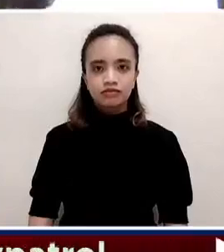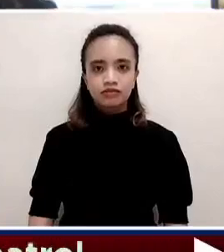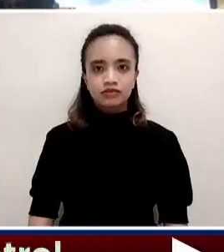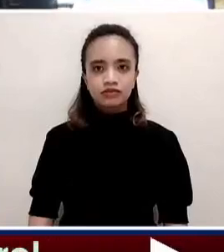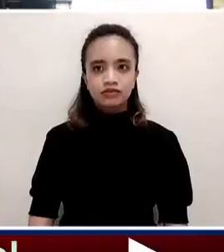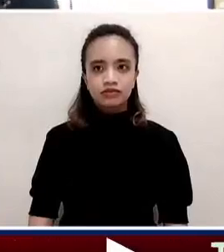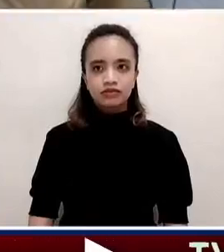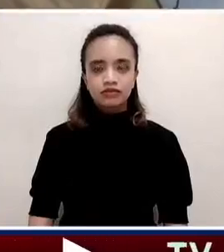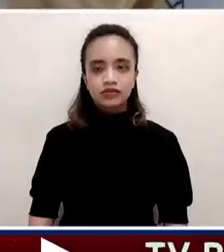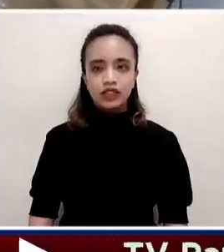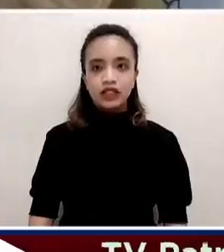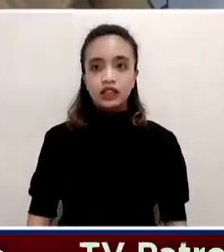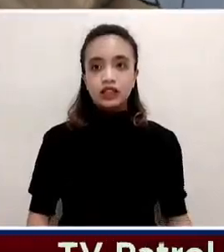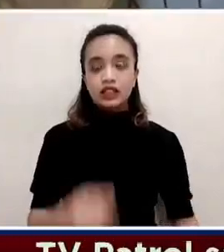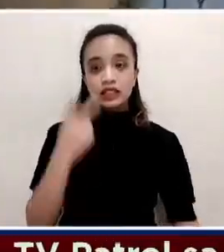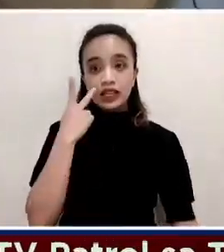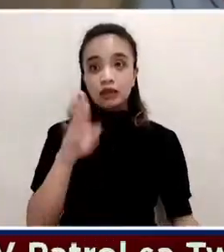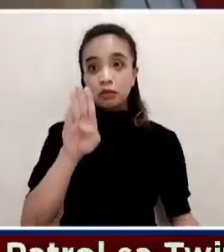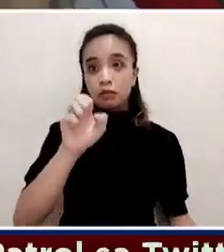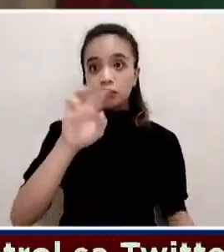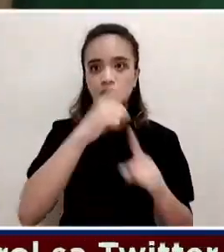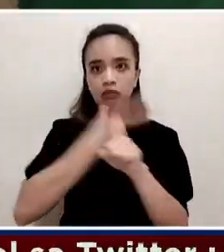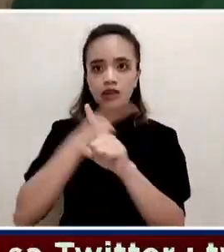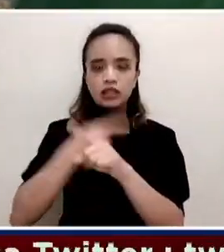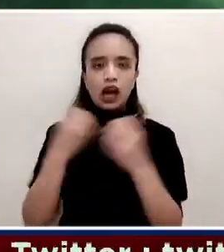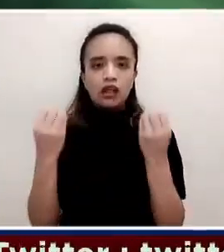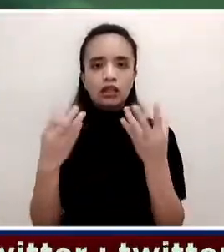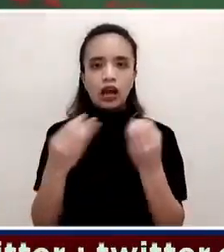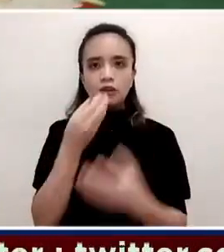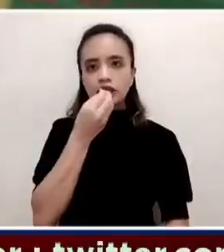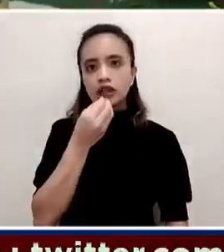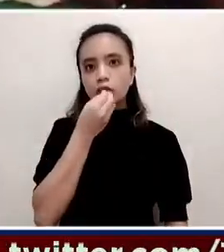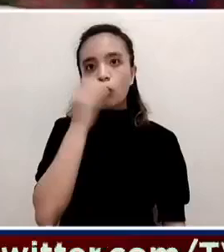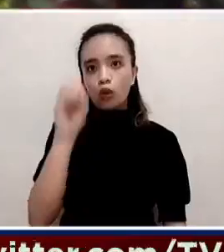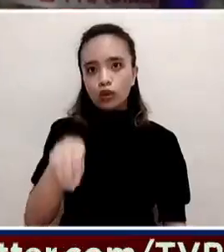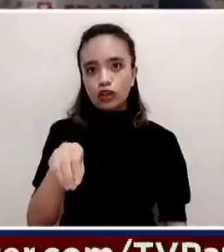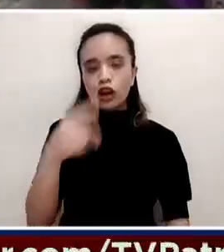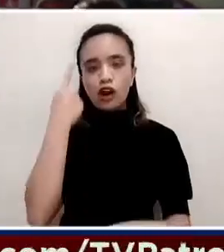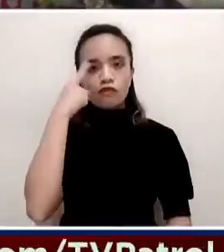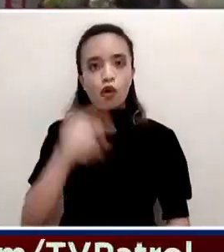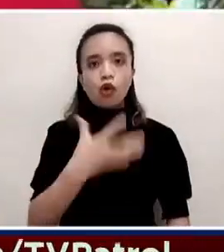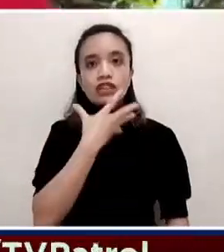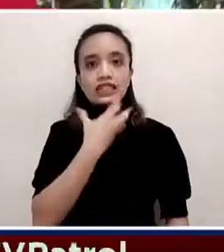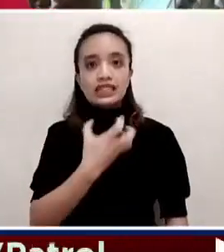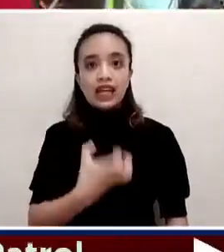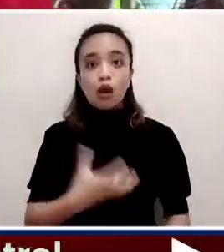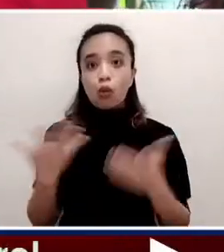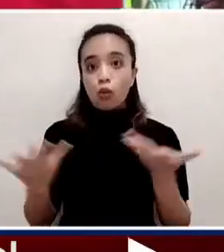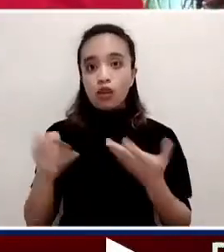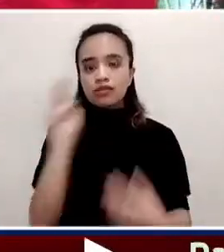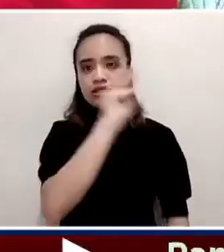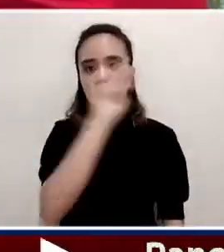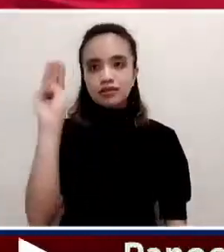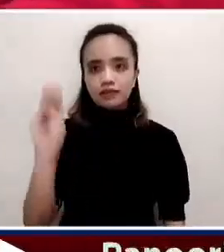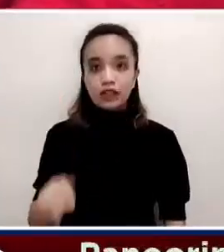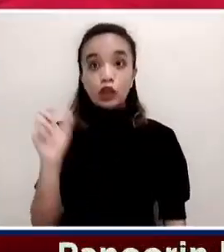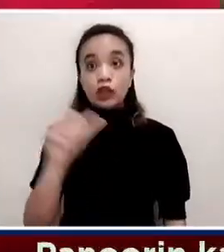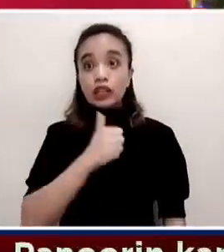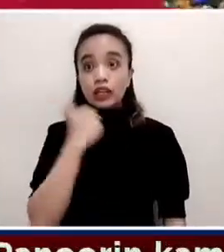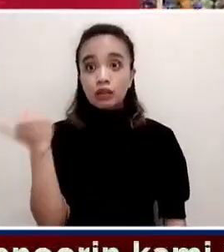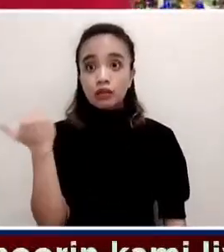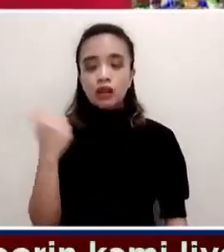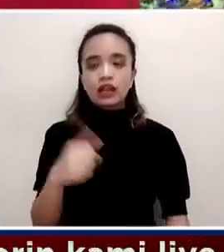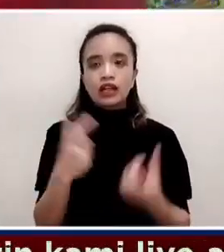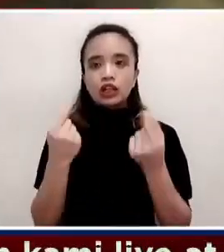Kasisimula lang ng Burr Months, tambak na agad ang order para sa mga life-size Santa Claus sa Christmas Factory sa Maynila. Ang iba nagpapakustomize pa